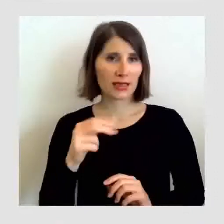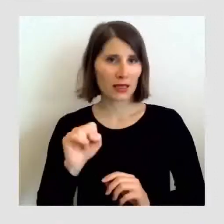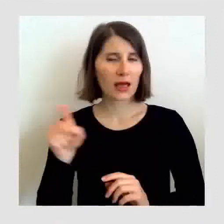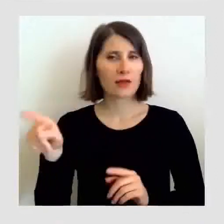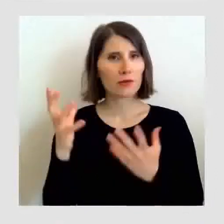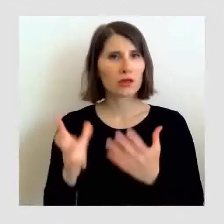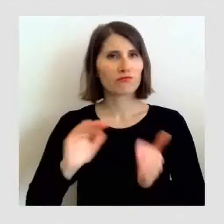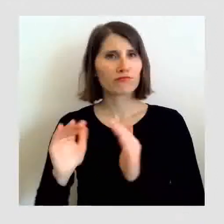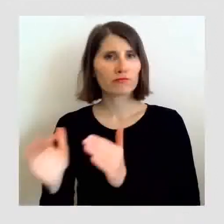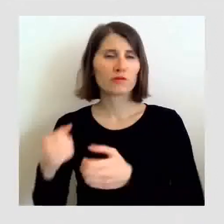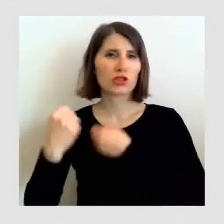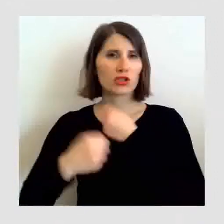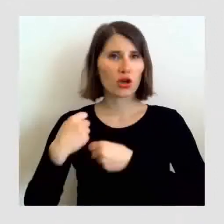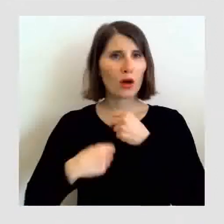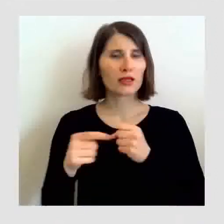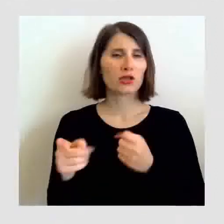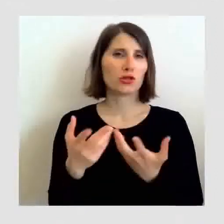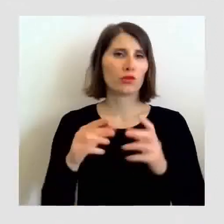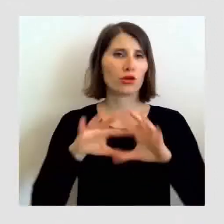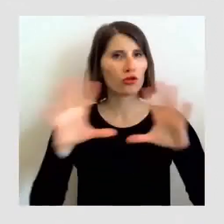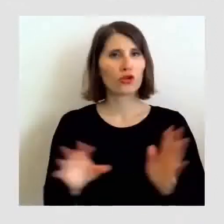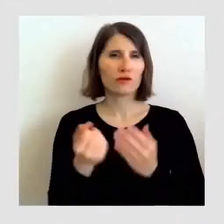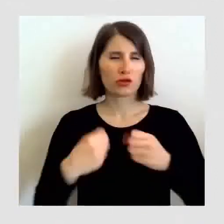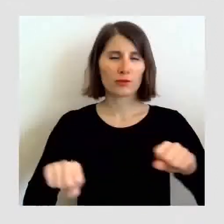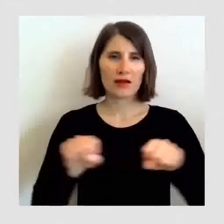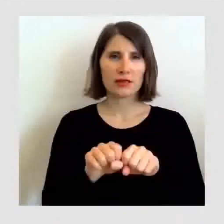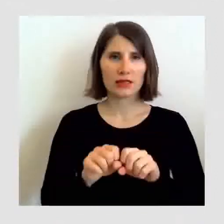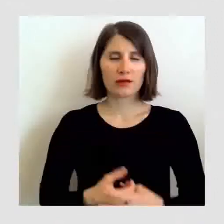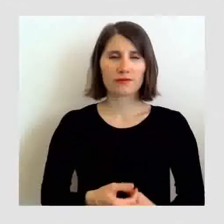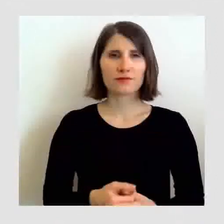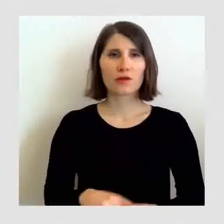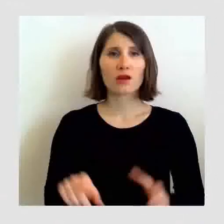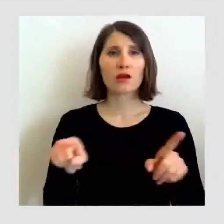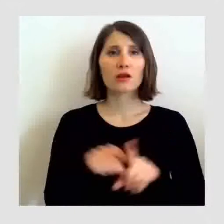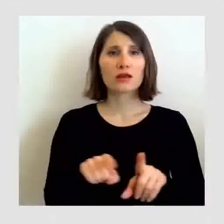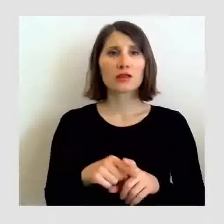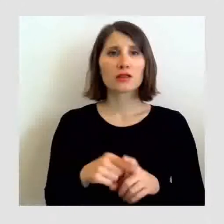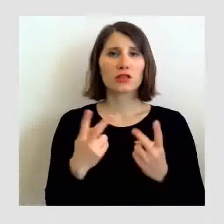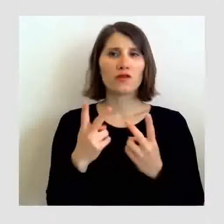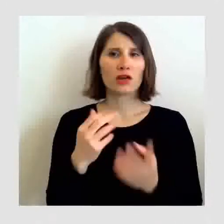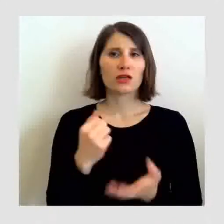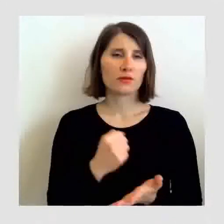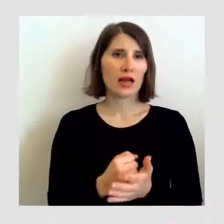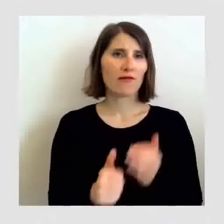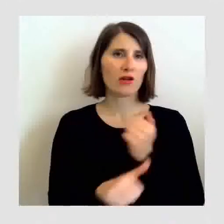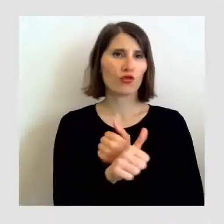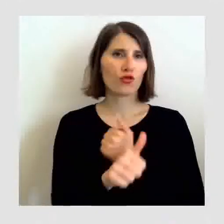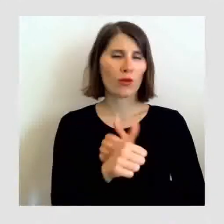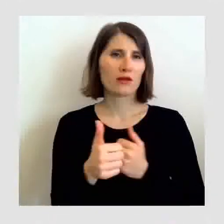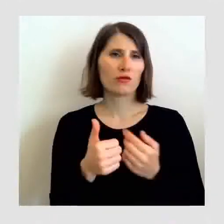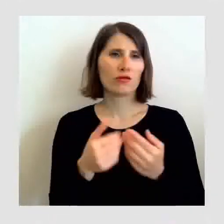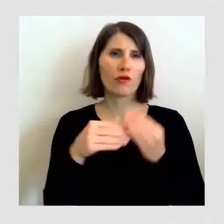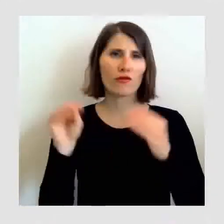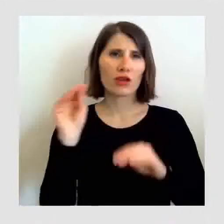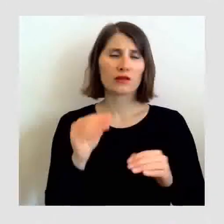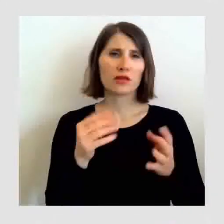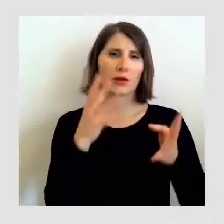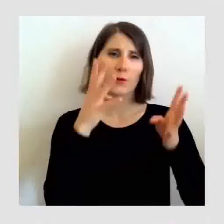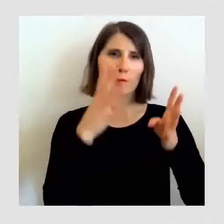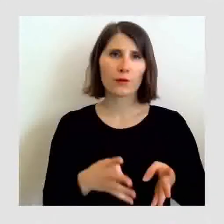obszar, aby prowadzić sprawiedliwą transformację. Również ważna jest kwestia demarkacji. Wydaje się, że w dokumencie powinna zostać ona lepiej opisana i